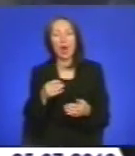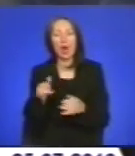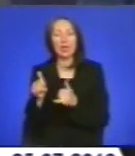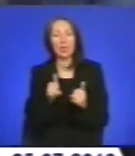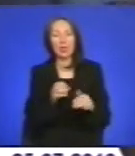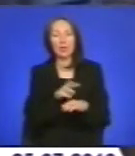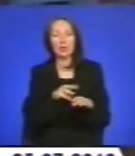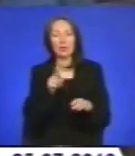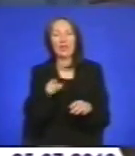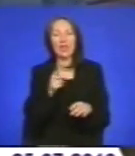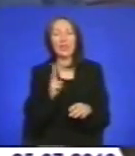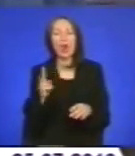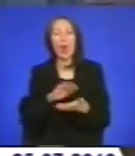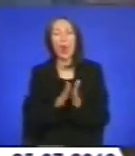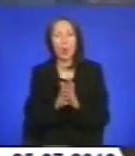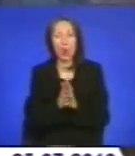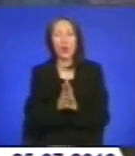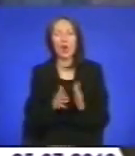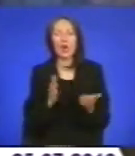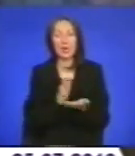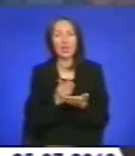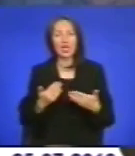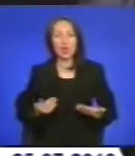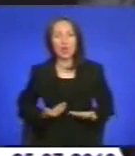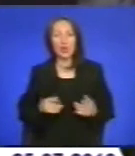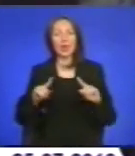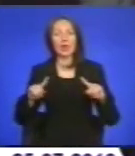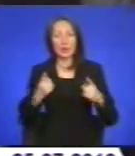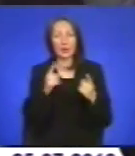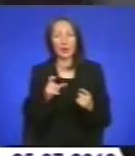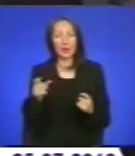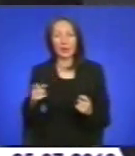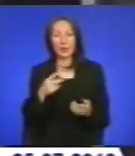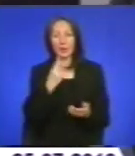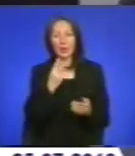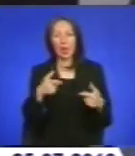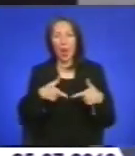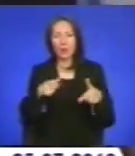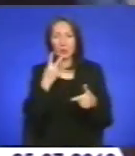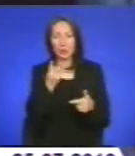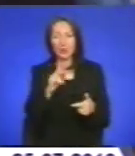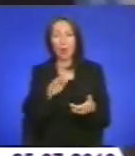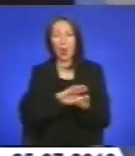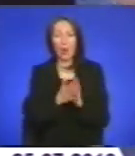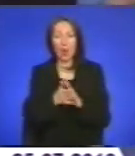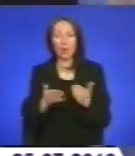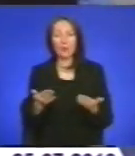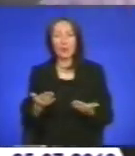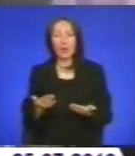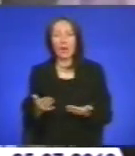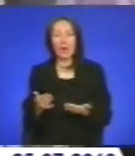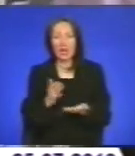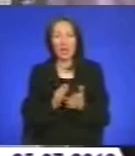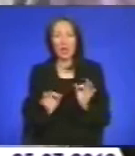тимчасово затриманих громадян. Гості мали нагоду побачити, що умови утримання є нормальними. Переконалися, що немає приміщень, у яких